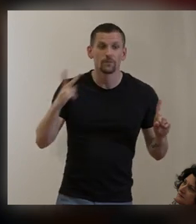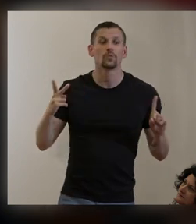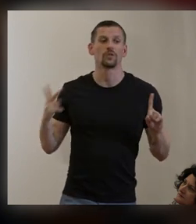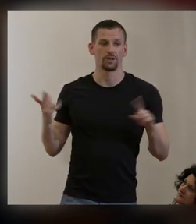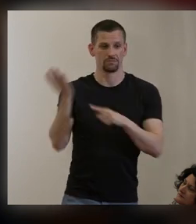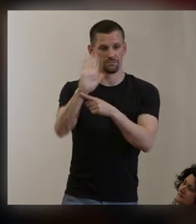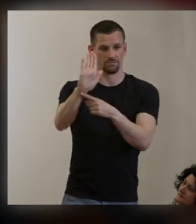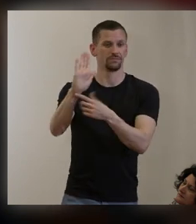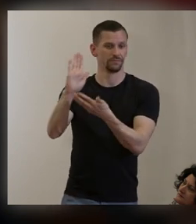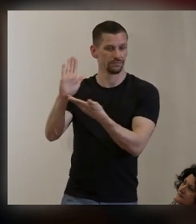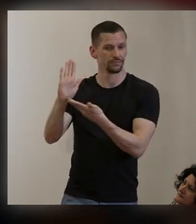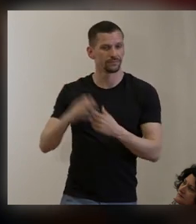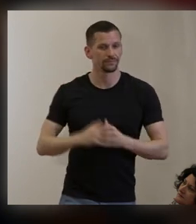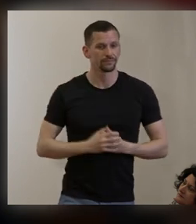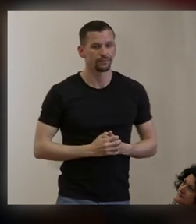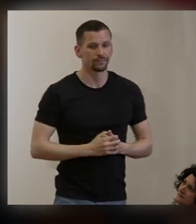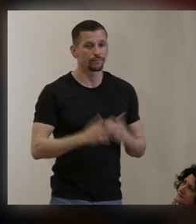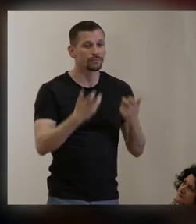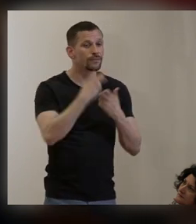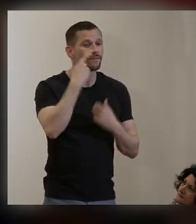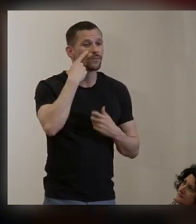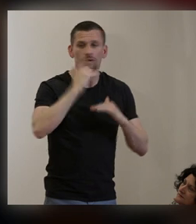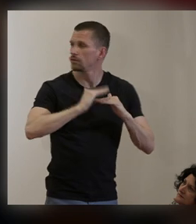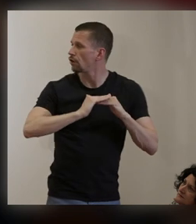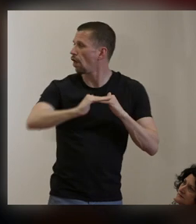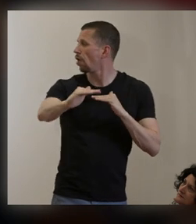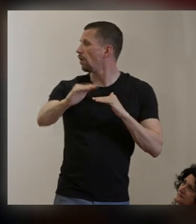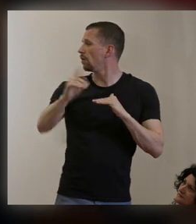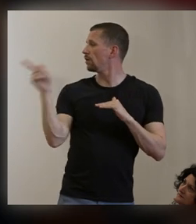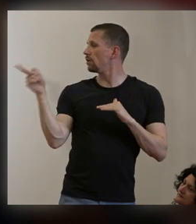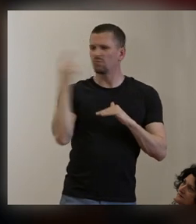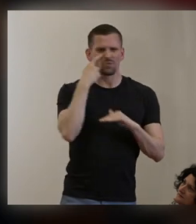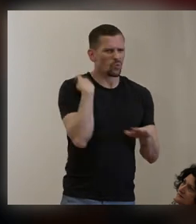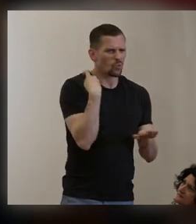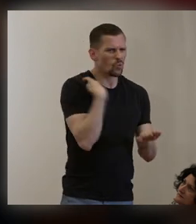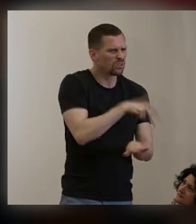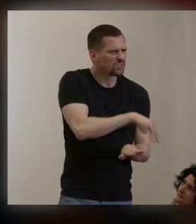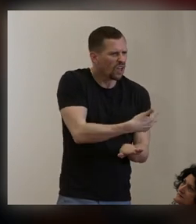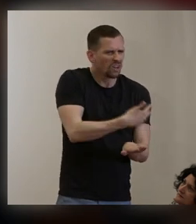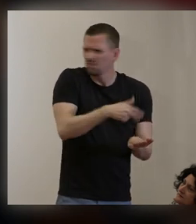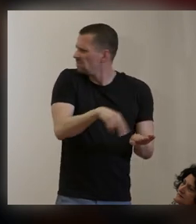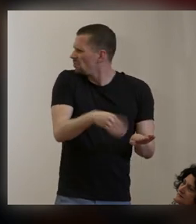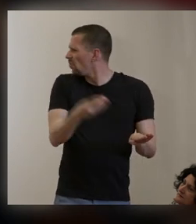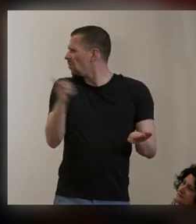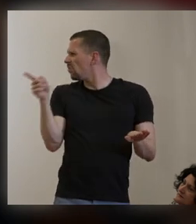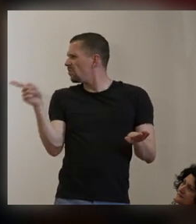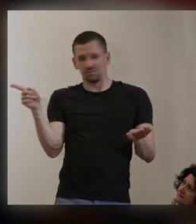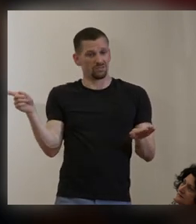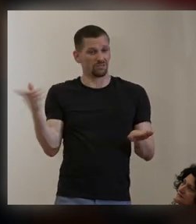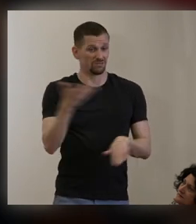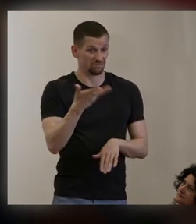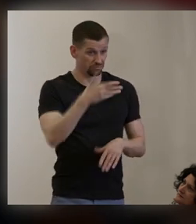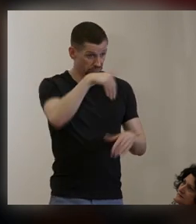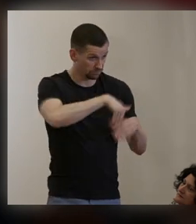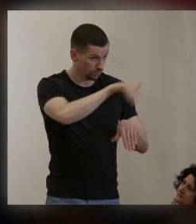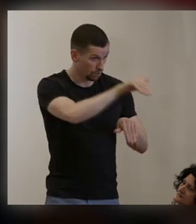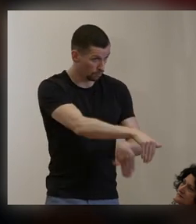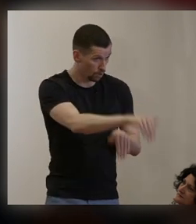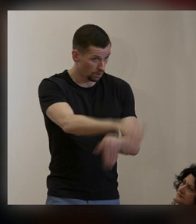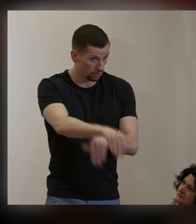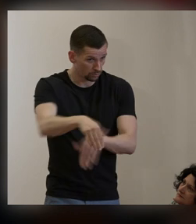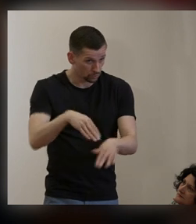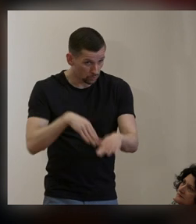des sépultures. Or, au même moment au Brésil, vous avez une révolte des esclaves, sur lequel il y a un très beau